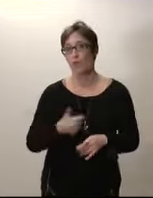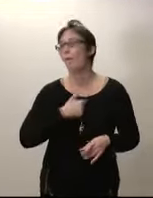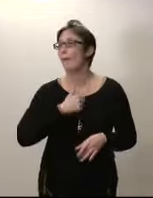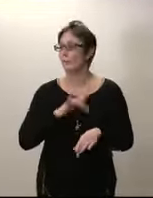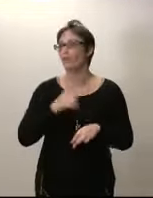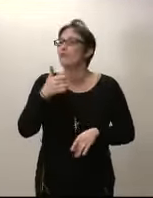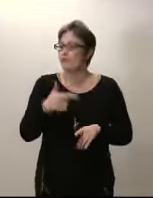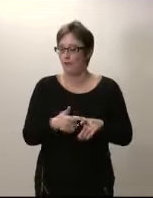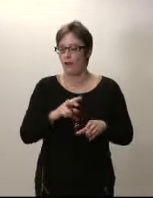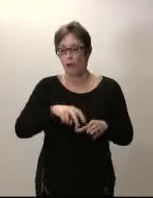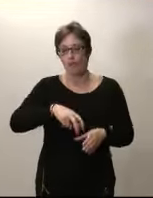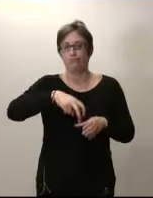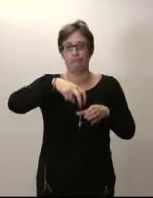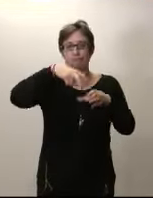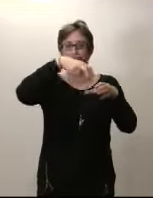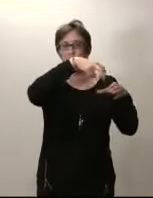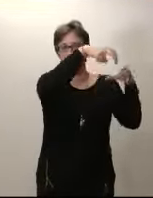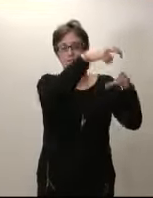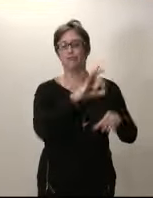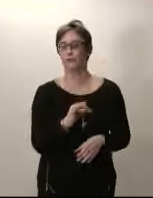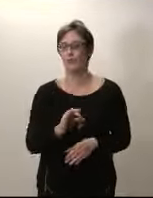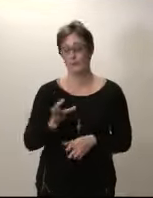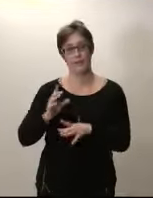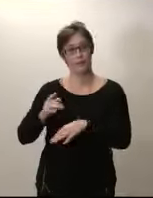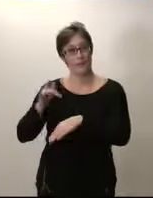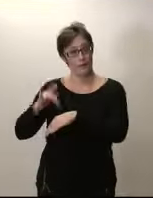Je m'en souviens, j'ai volé. Donc ce que vous dites est faux, mais auparavant,